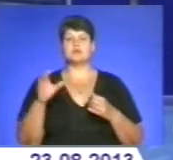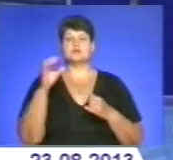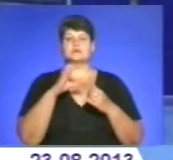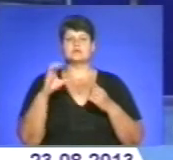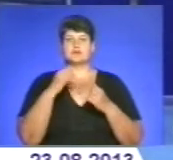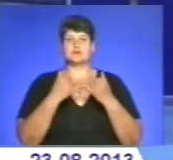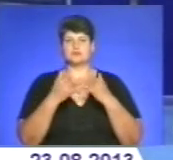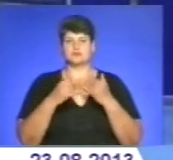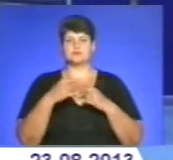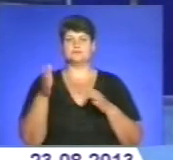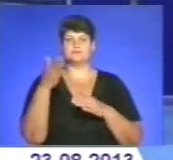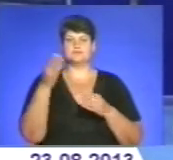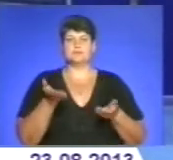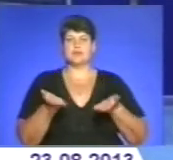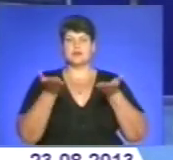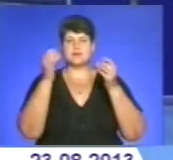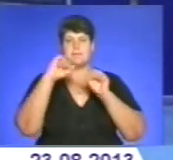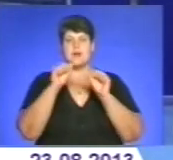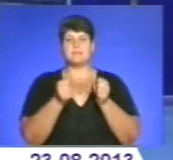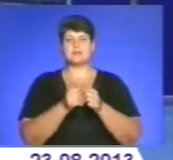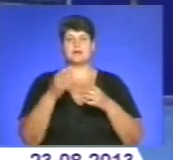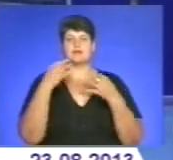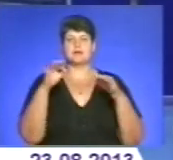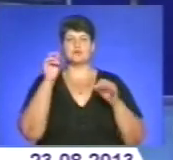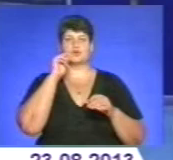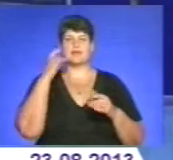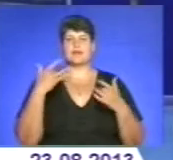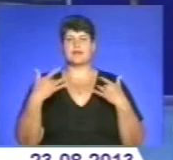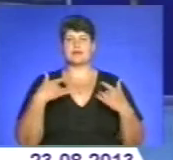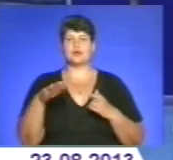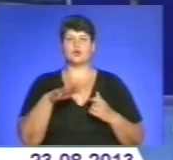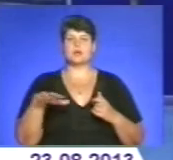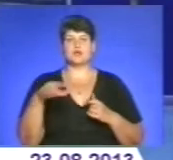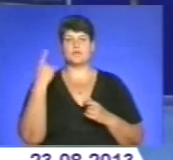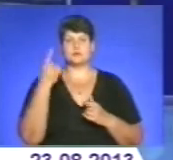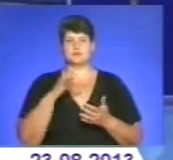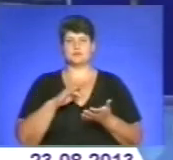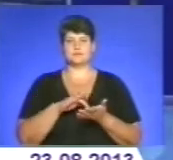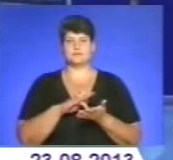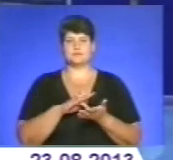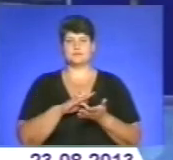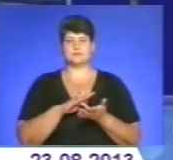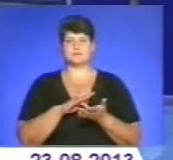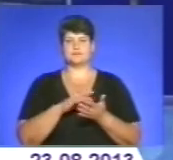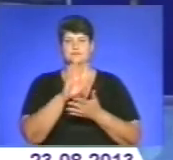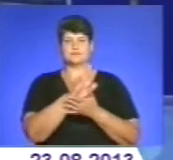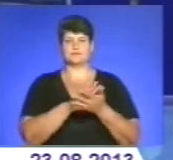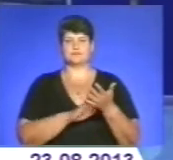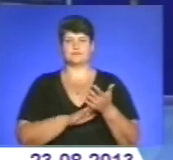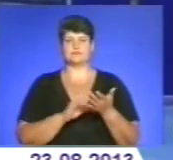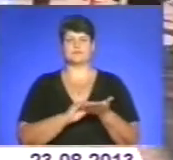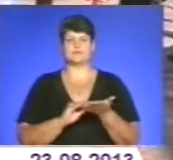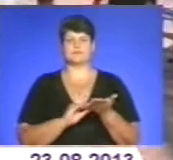стяг урочисто підняли біля пам'ятника Незалежності України на Театральному майдані в обласному центрі. Репортаж наших